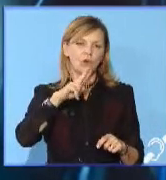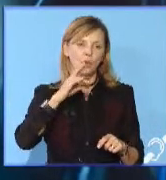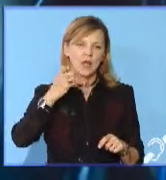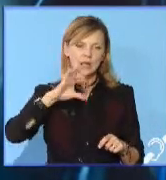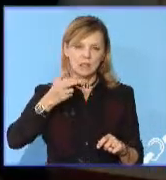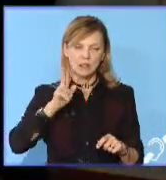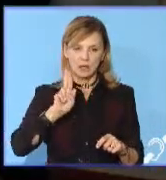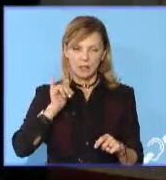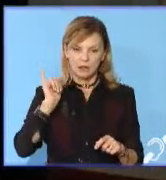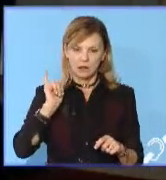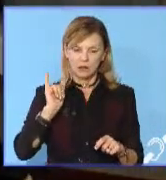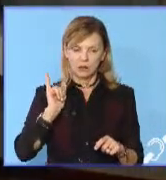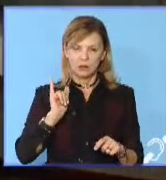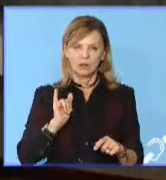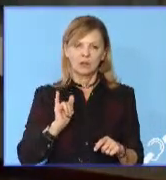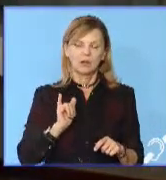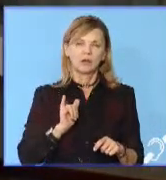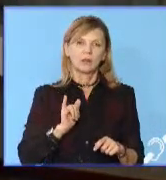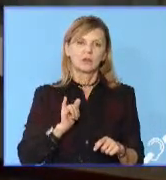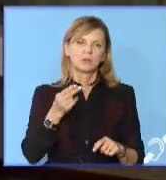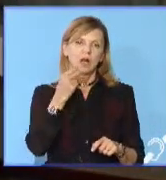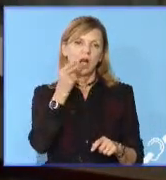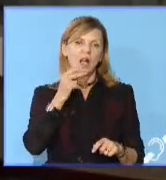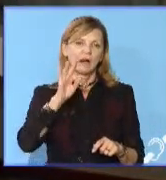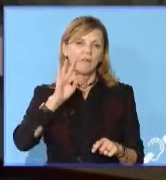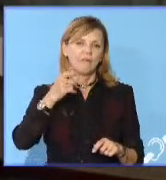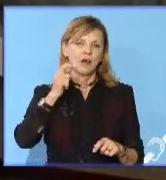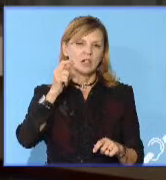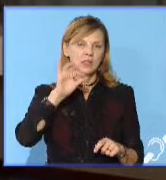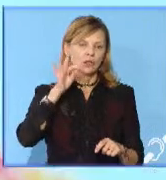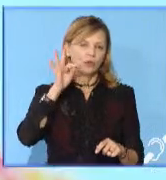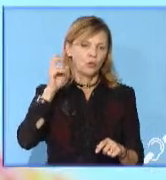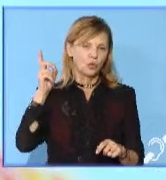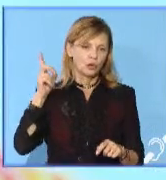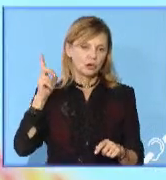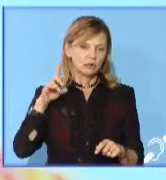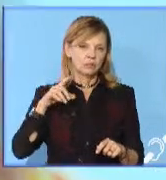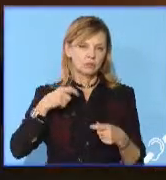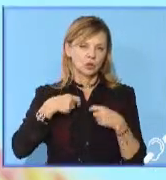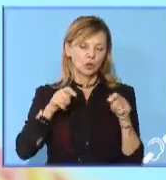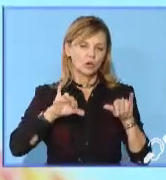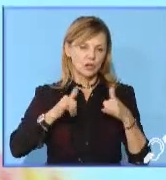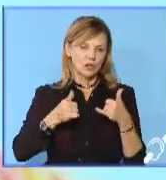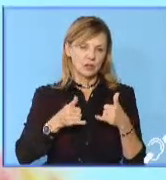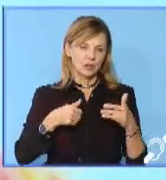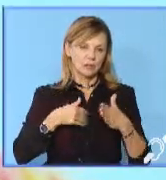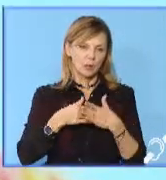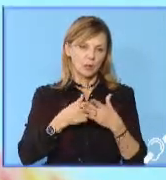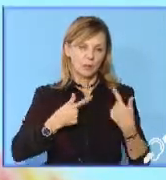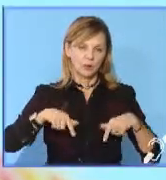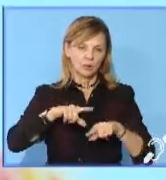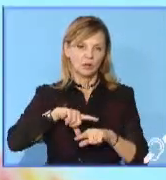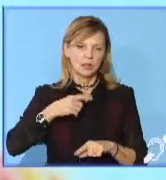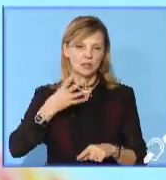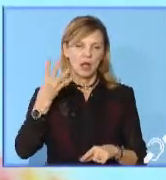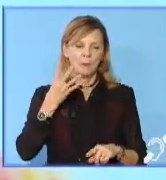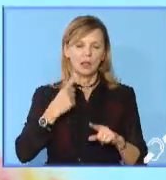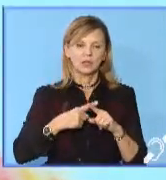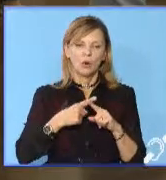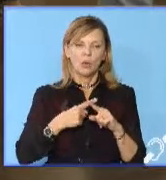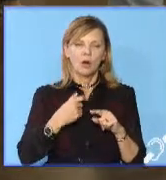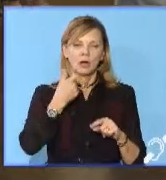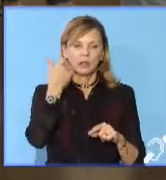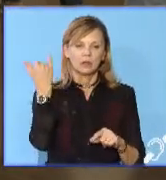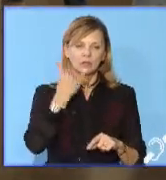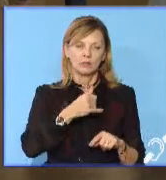noapte, burgerii, fast food-urile, tot ce se întâmplă în jurul nostru. Suntem la a patra ediție de Crypto Art V4